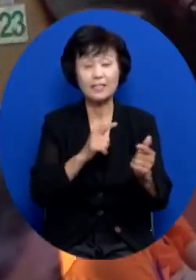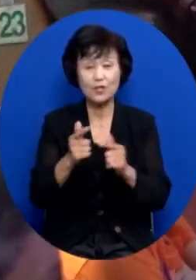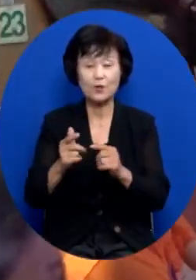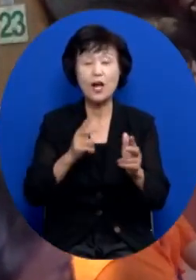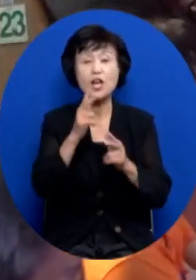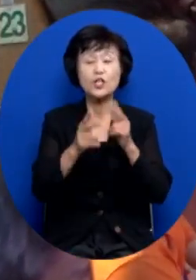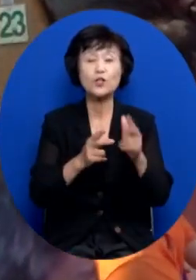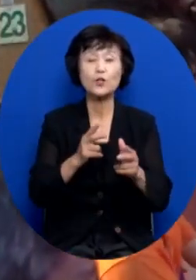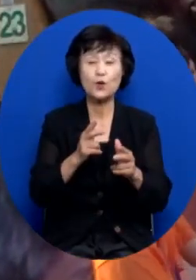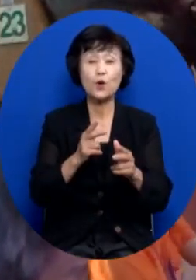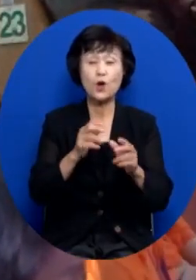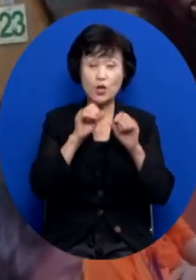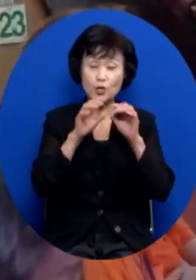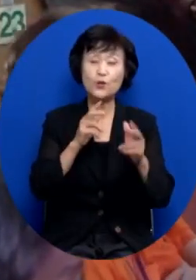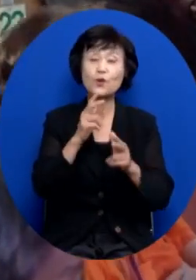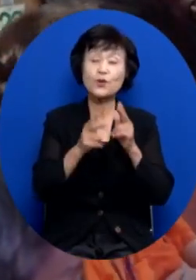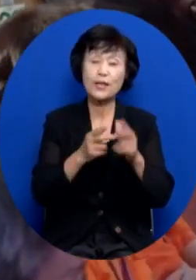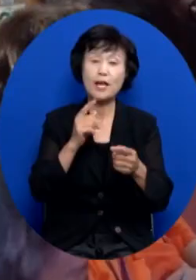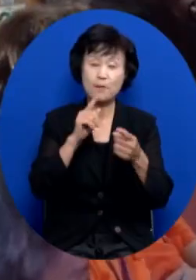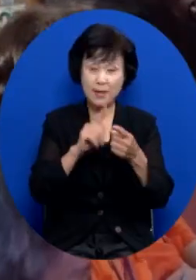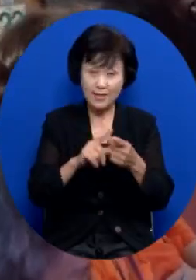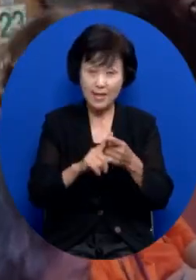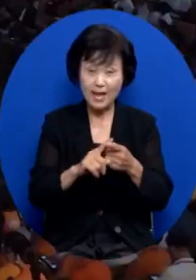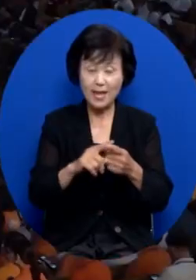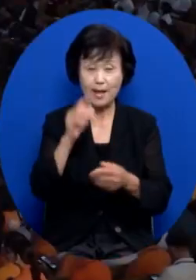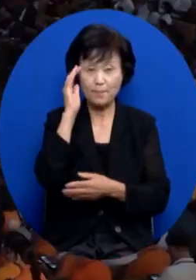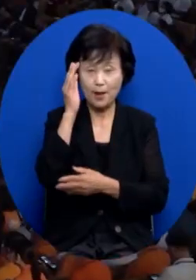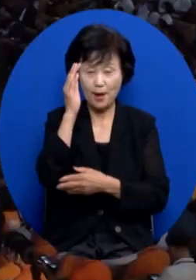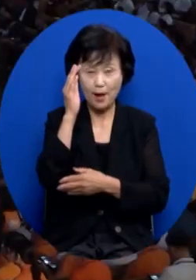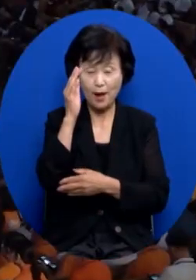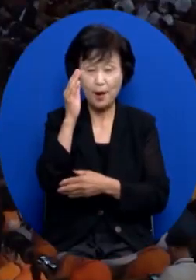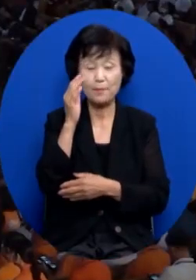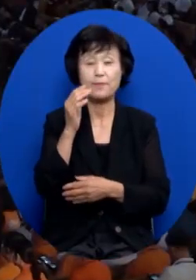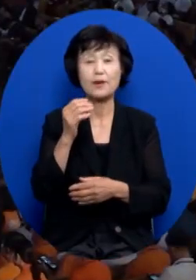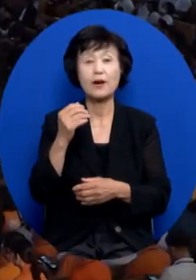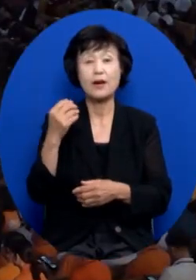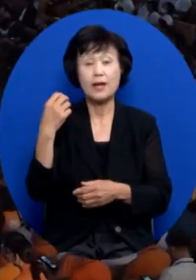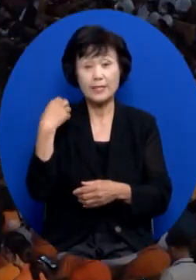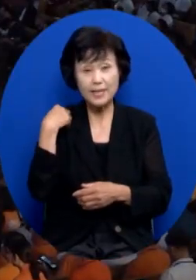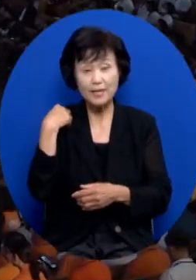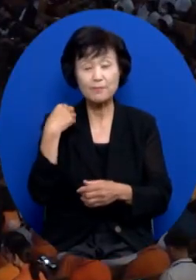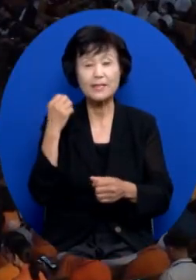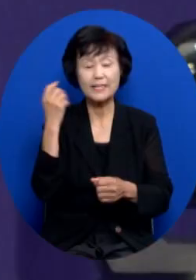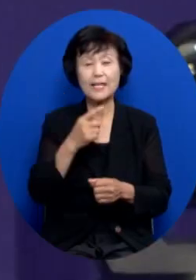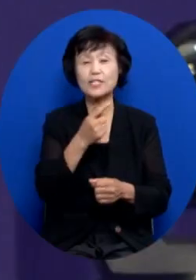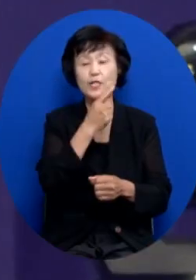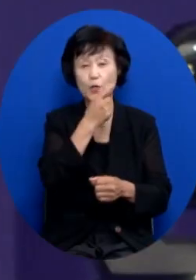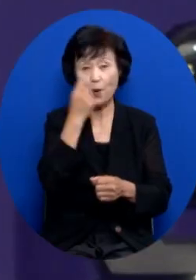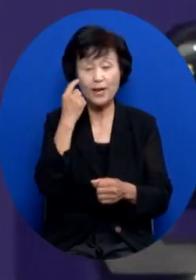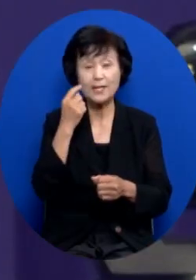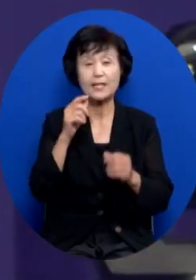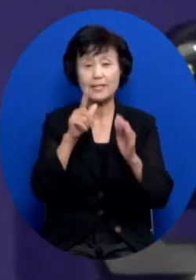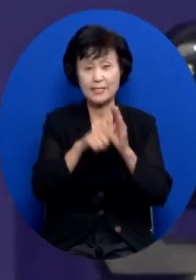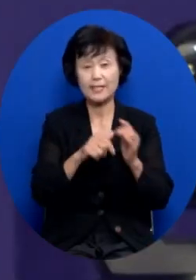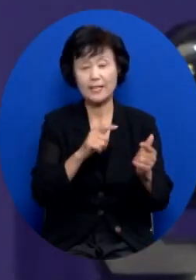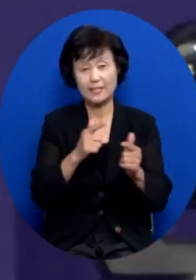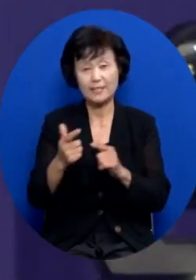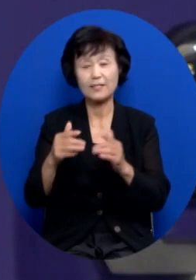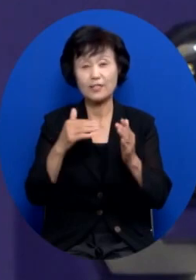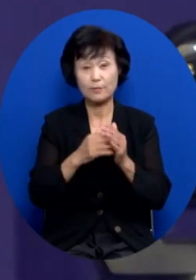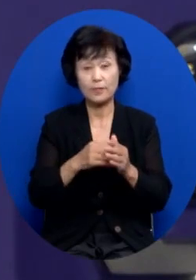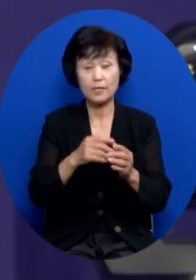공유하며 일터 사역자로서의 사명과 비전을 재확인했습니다. 폐회 예배에서 여의도 순복음교회 이영훈